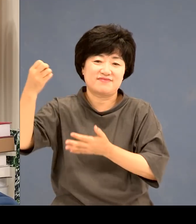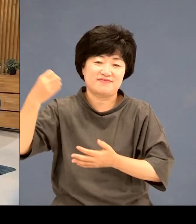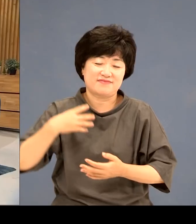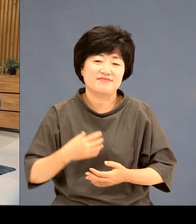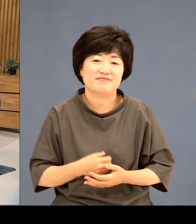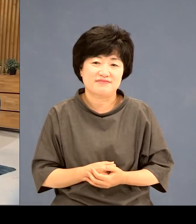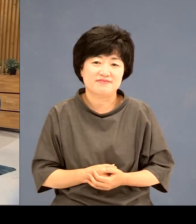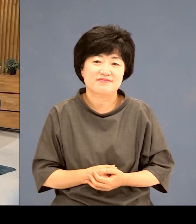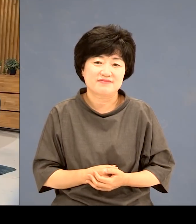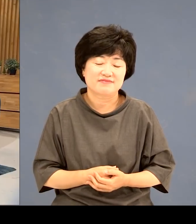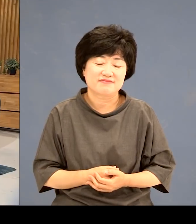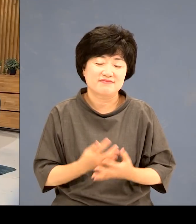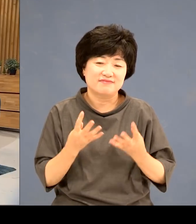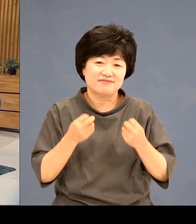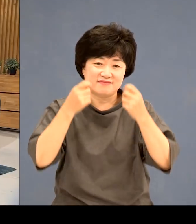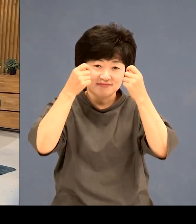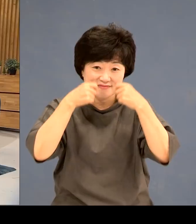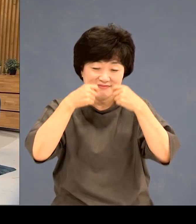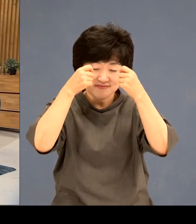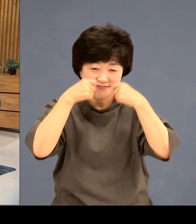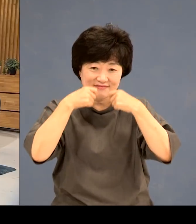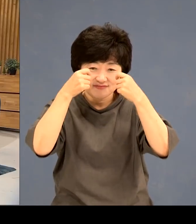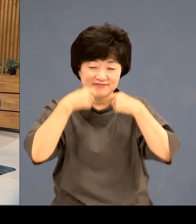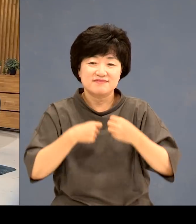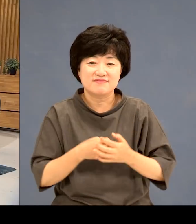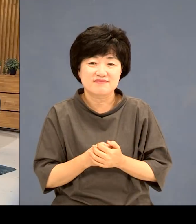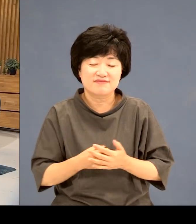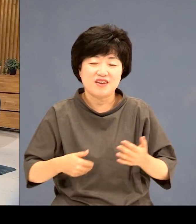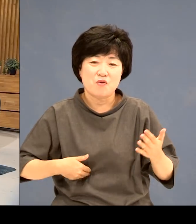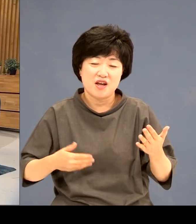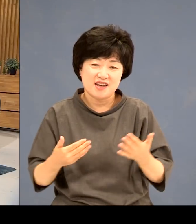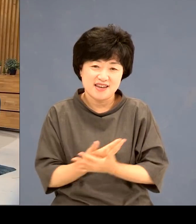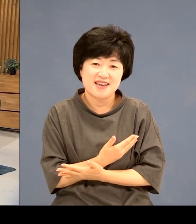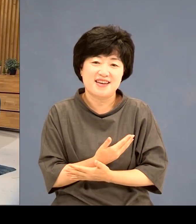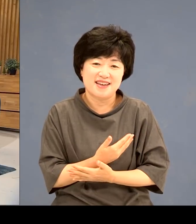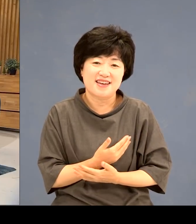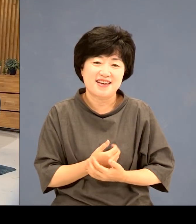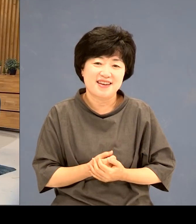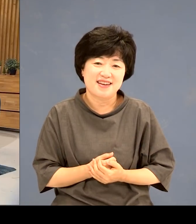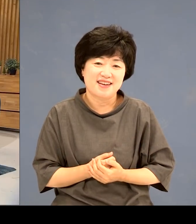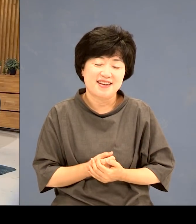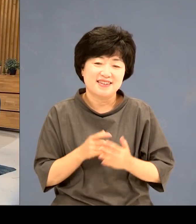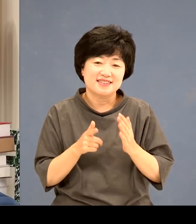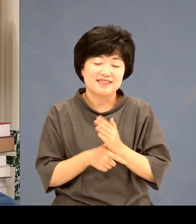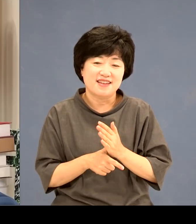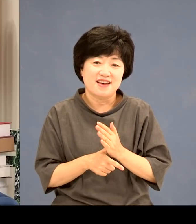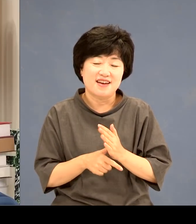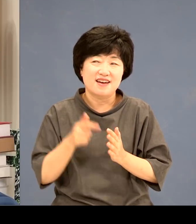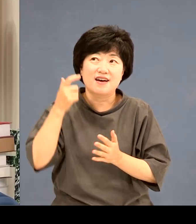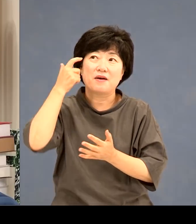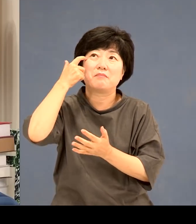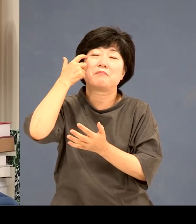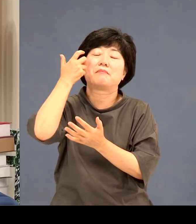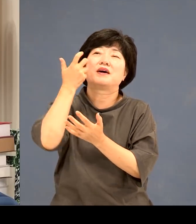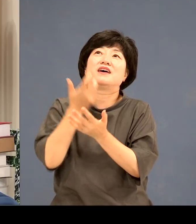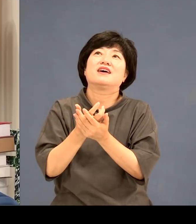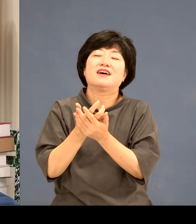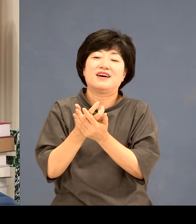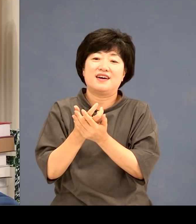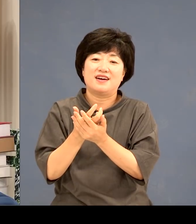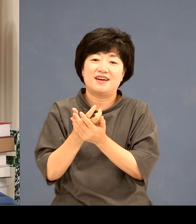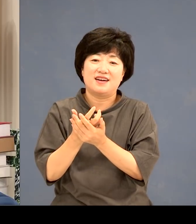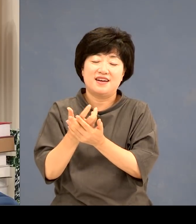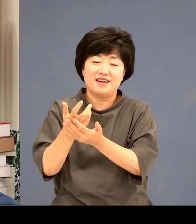주셨죠. 그때 얼마나 많은 눈물과 회개가 있었을까요, 그렇죠? 그때 너무